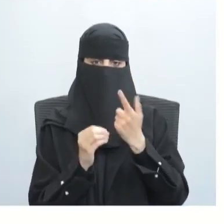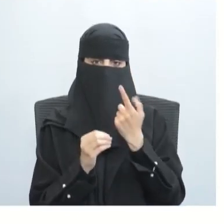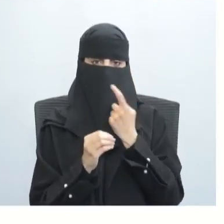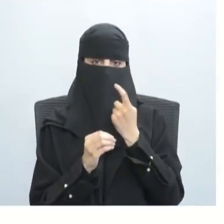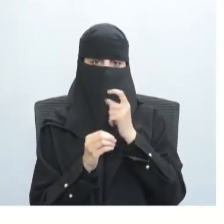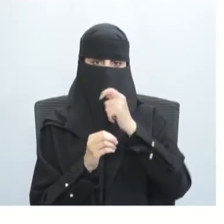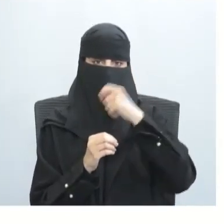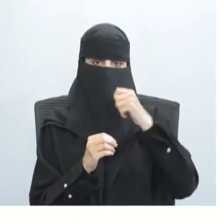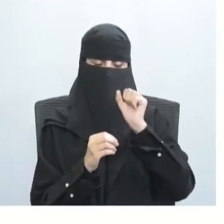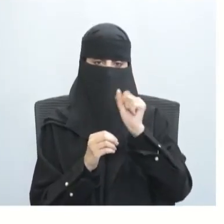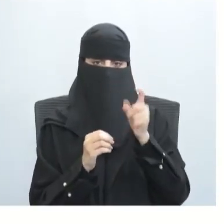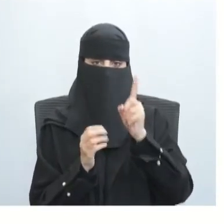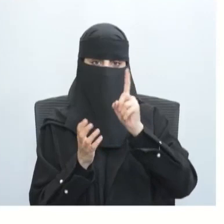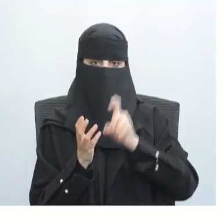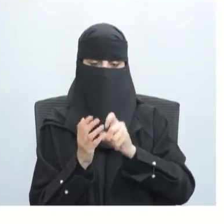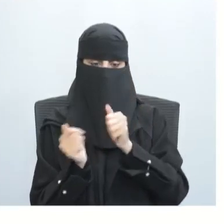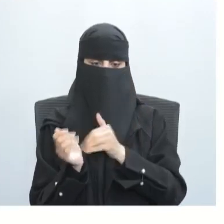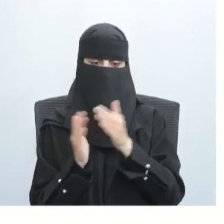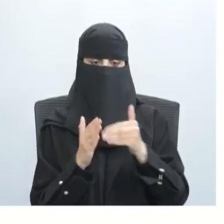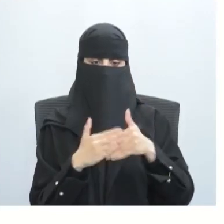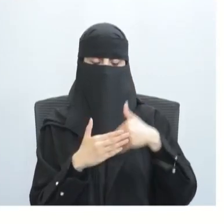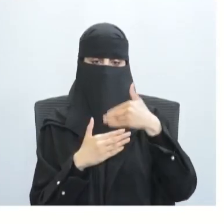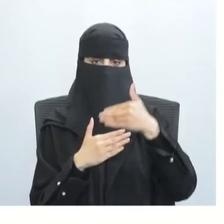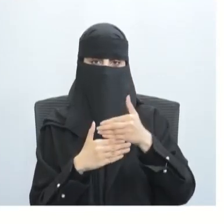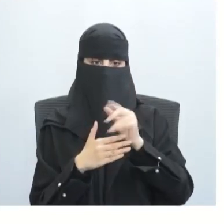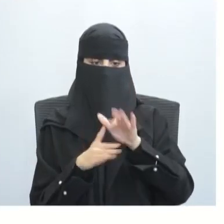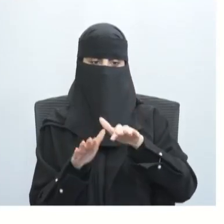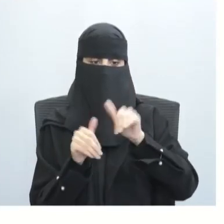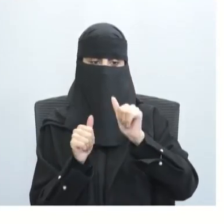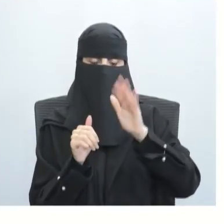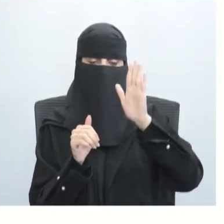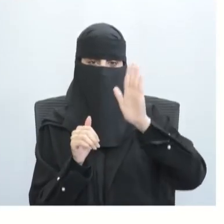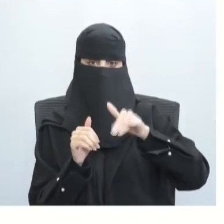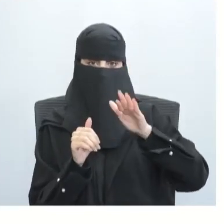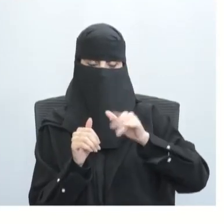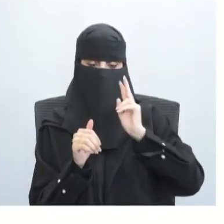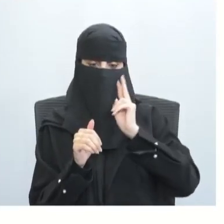الابيض ونضغط على المرشح بعد ذلك من حقل